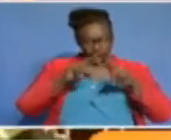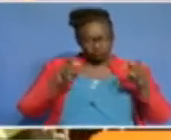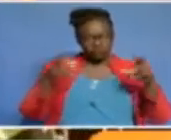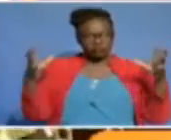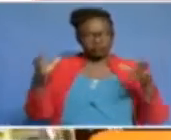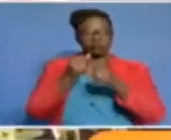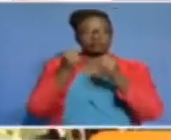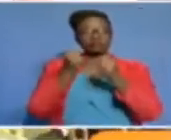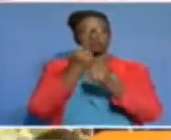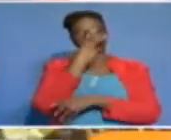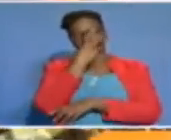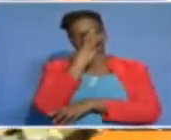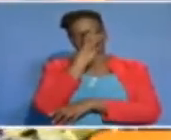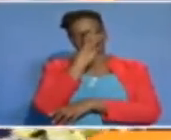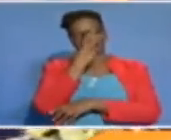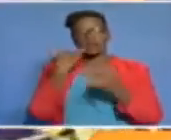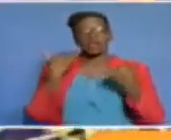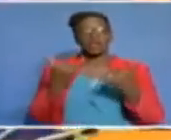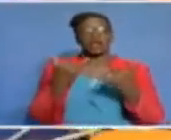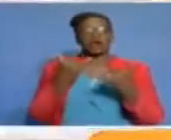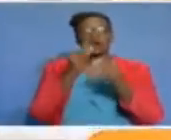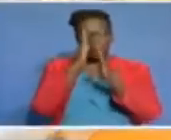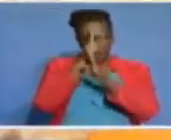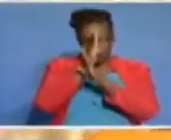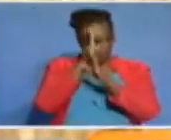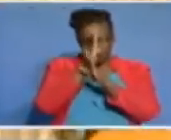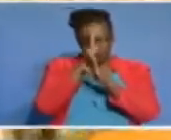mshukiwa ambaye kwa sasa yumo mafichoni.